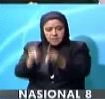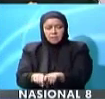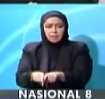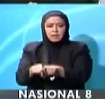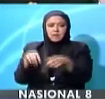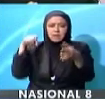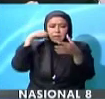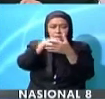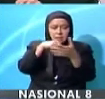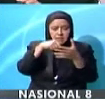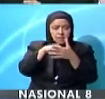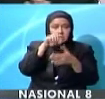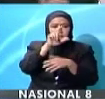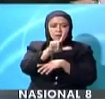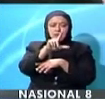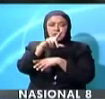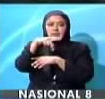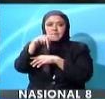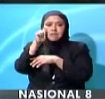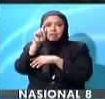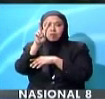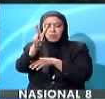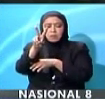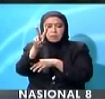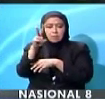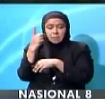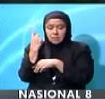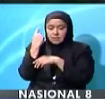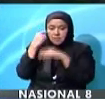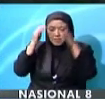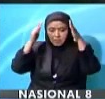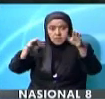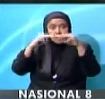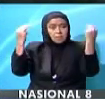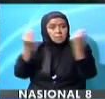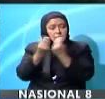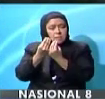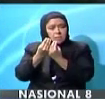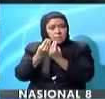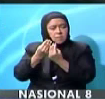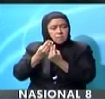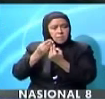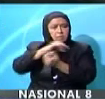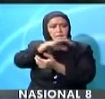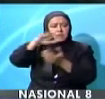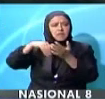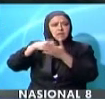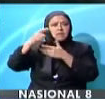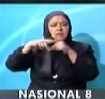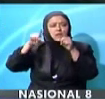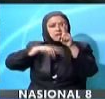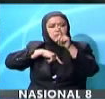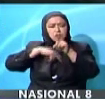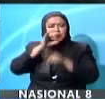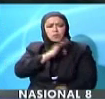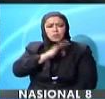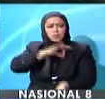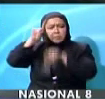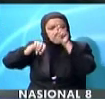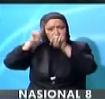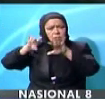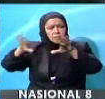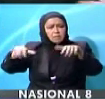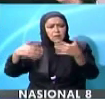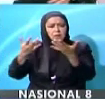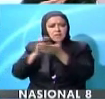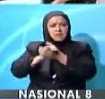yang akhir-akhir ini menjadi tumpuan masyarakat, ada yang tertanya-tanya sejauh manakah tahap keselamatan lebuh raya negara ini.